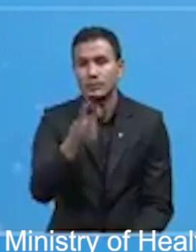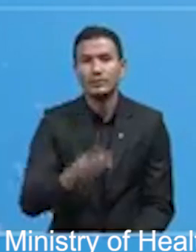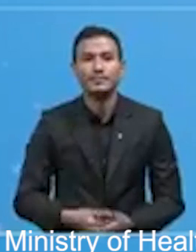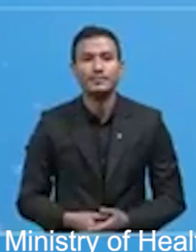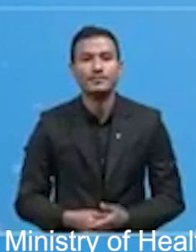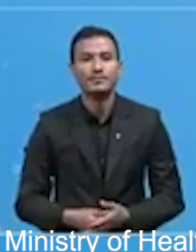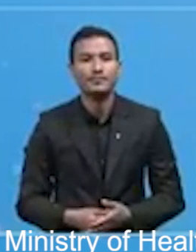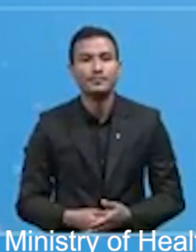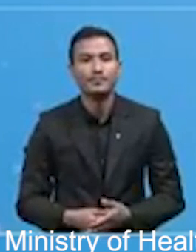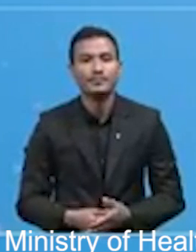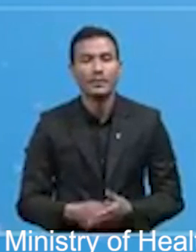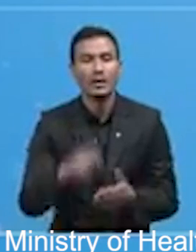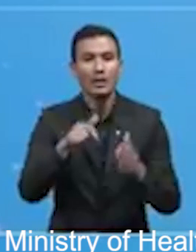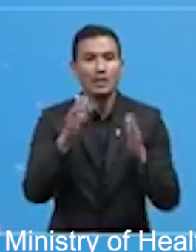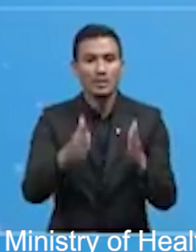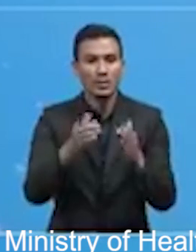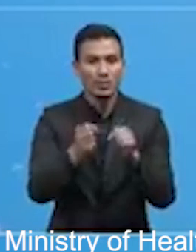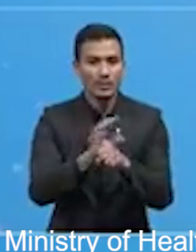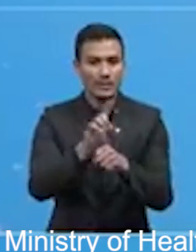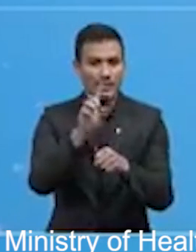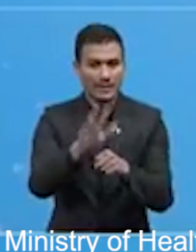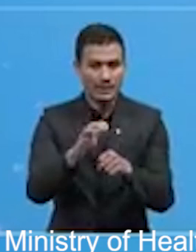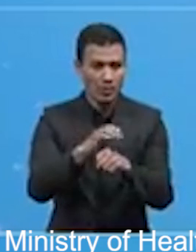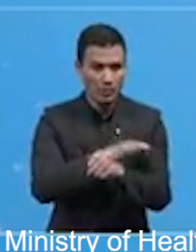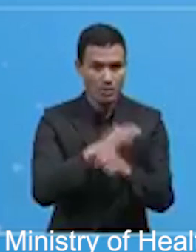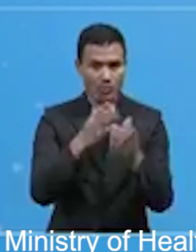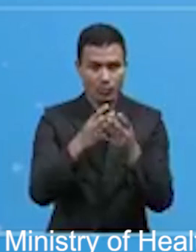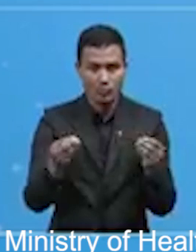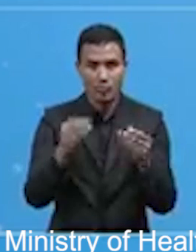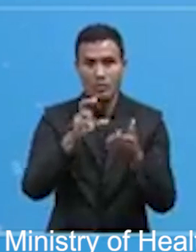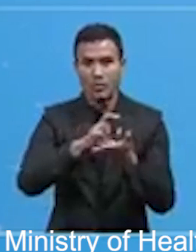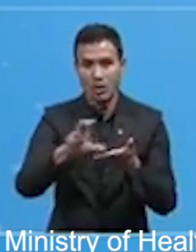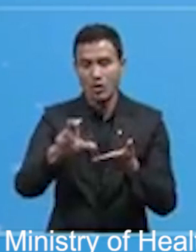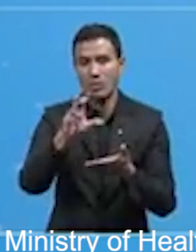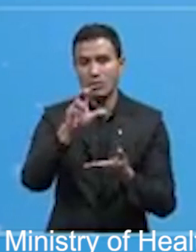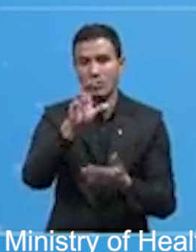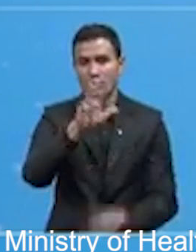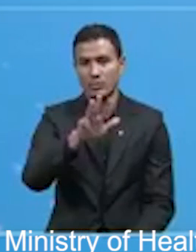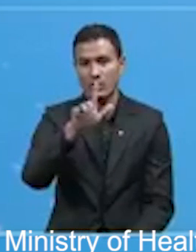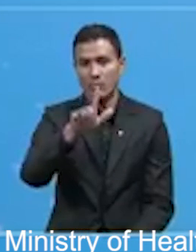13,802 जना हुनुहुन्छ। हालसम्मको COVID-19 संक्रमणबाट मुक्त हुने दर